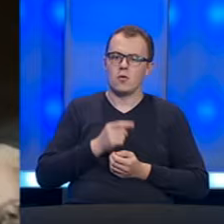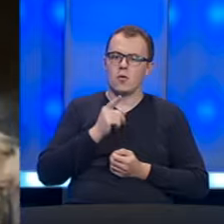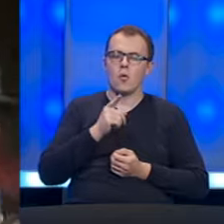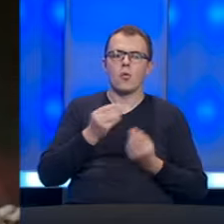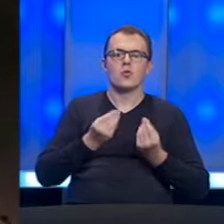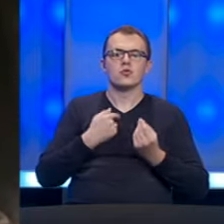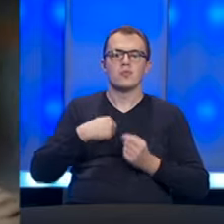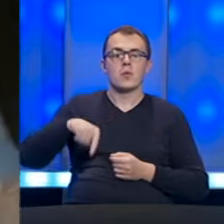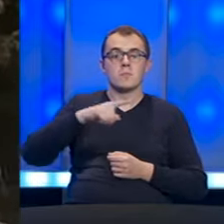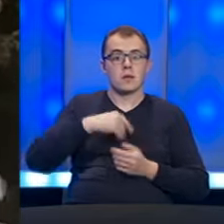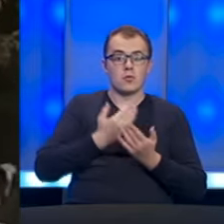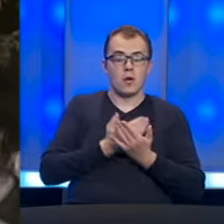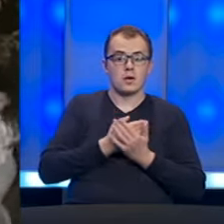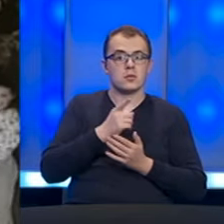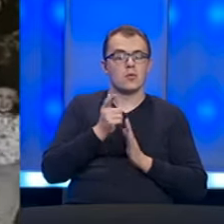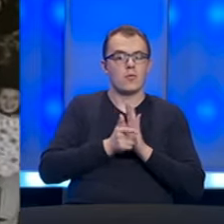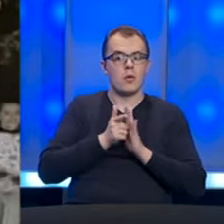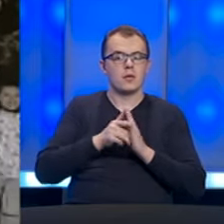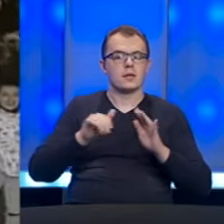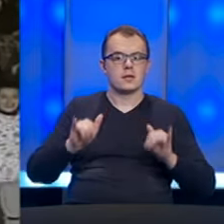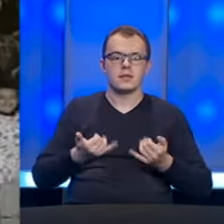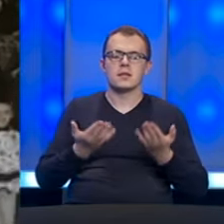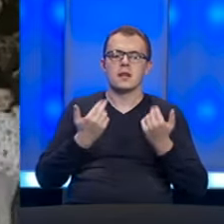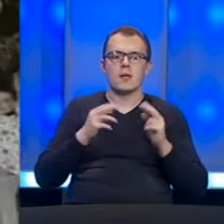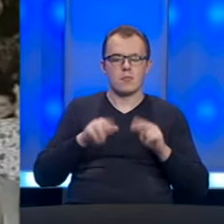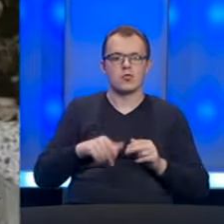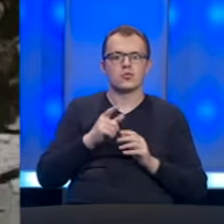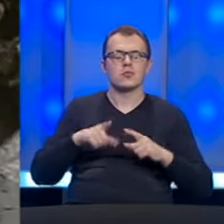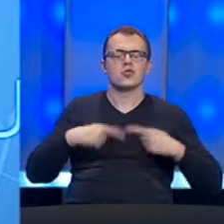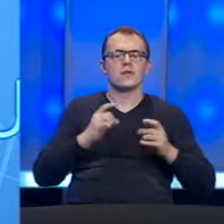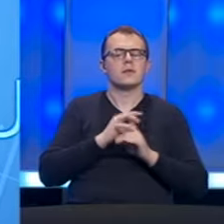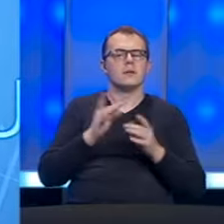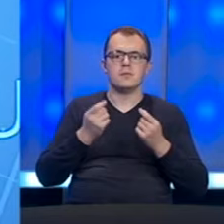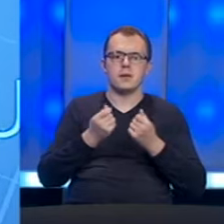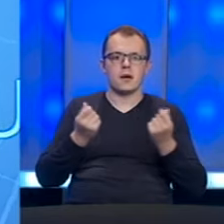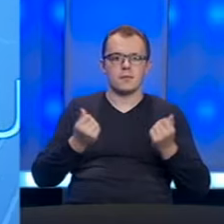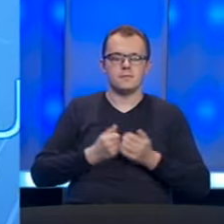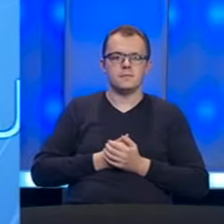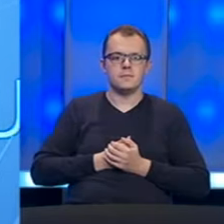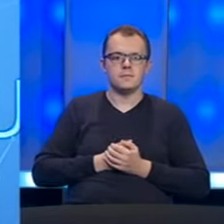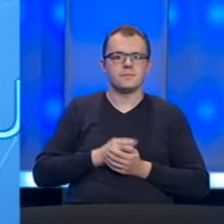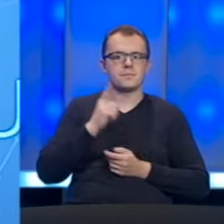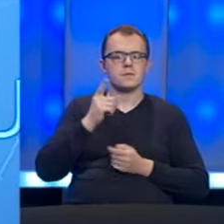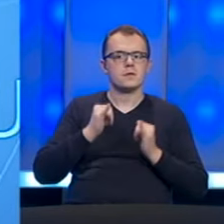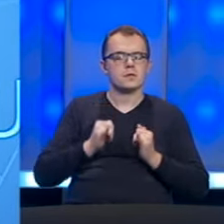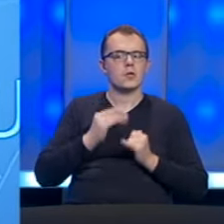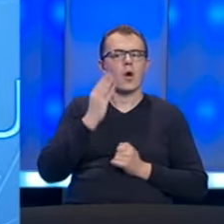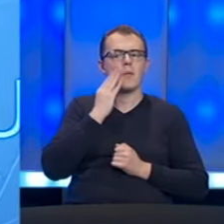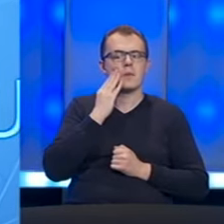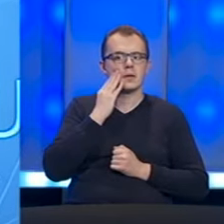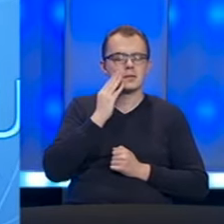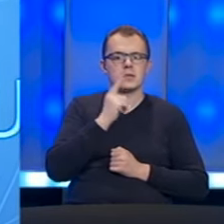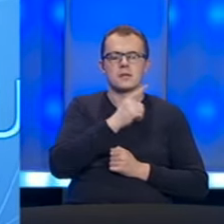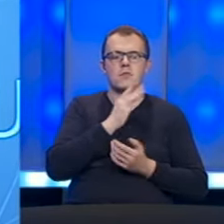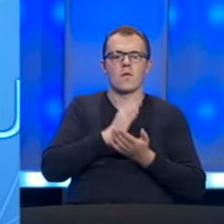ono što smo mi dokazali u tom momentu jeste da možemo živjeti bez para. Vi ste trenutno u Americi, tamo